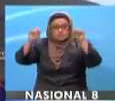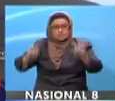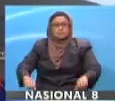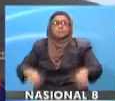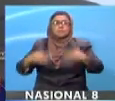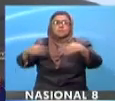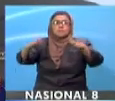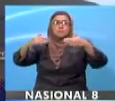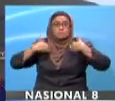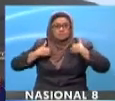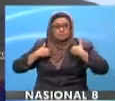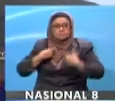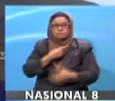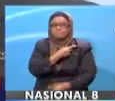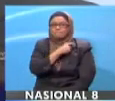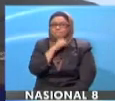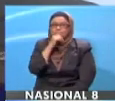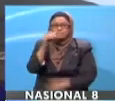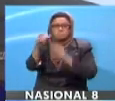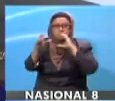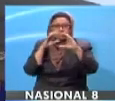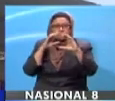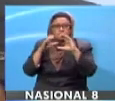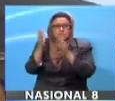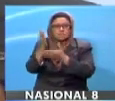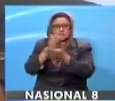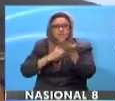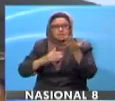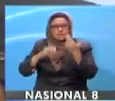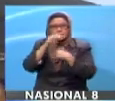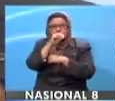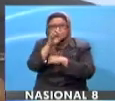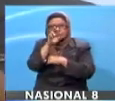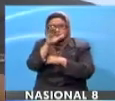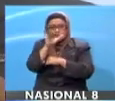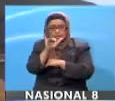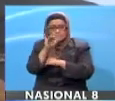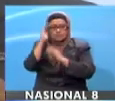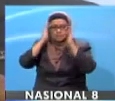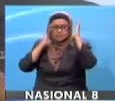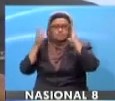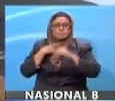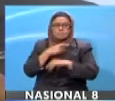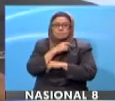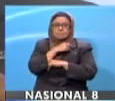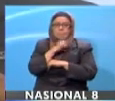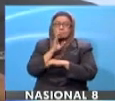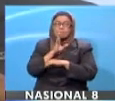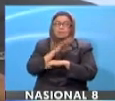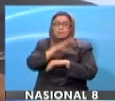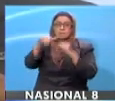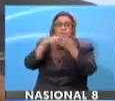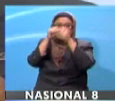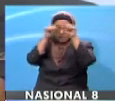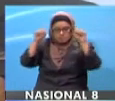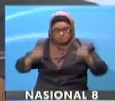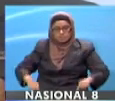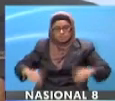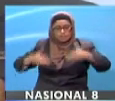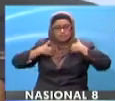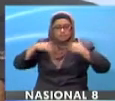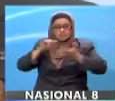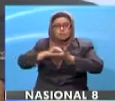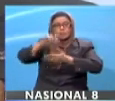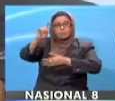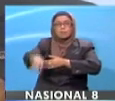Dan kita tidak pula kata bagi pihak Mersi Malaysia, kita tidak pula kata semua sistem yang sedia ada itu